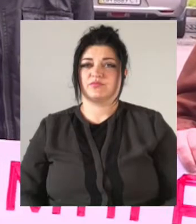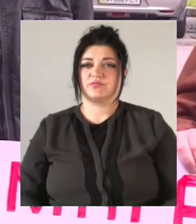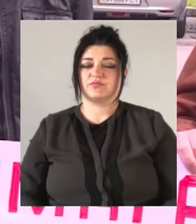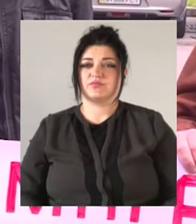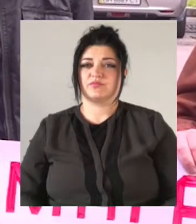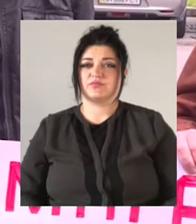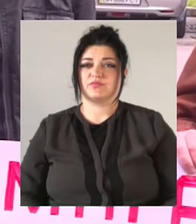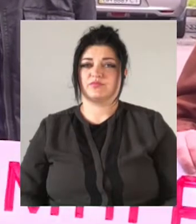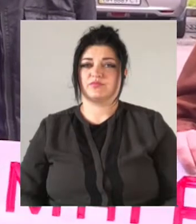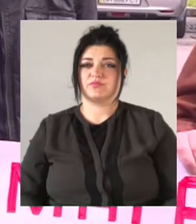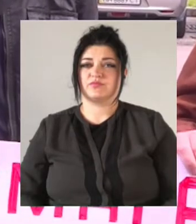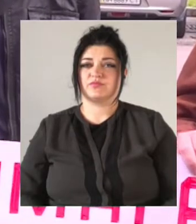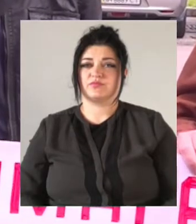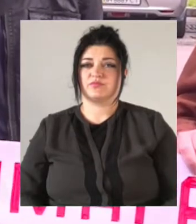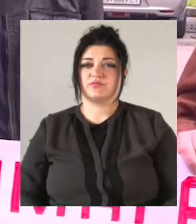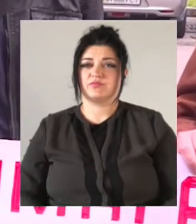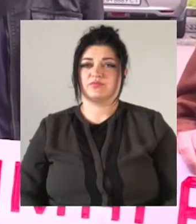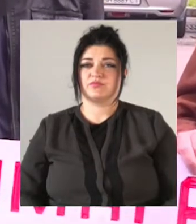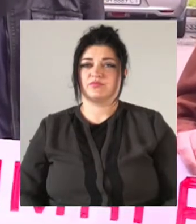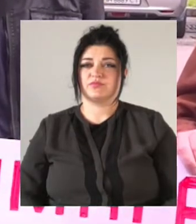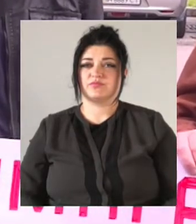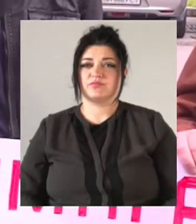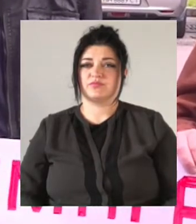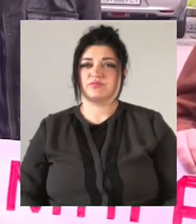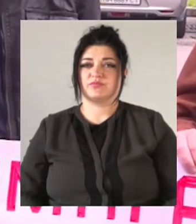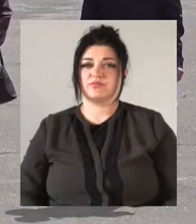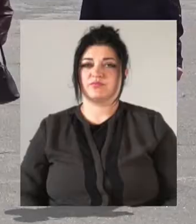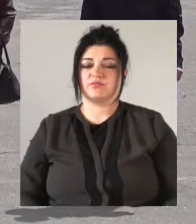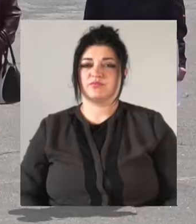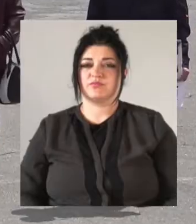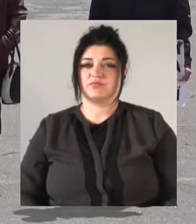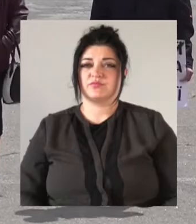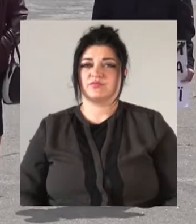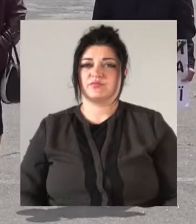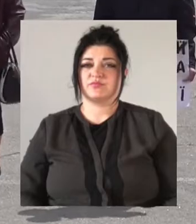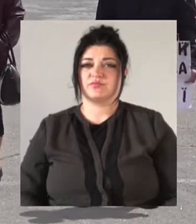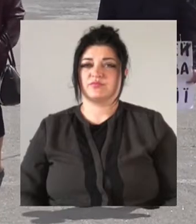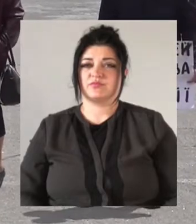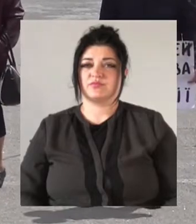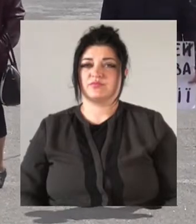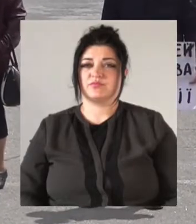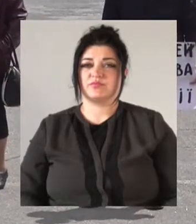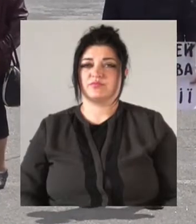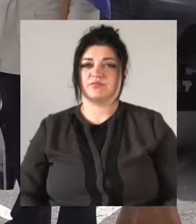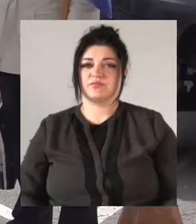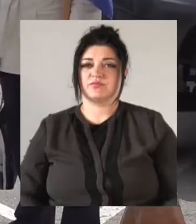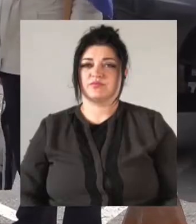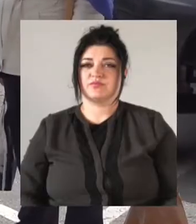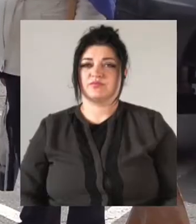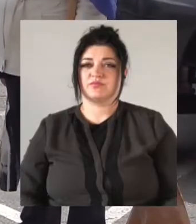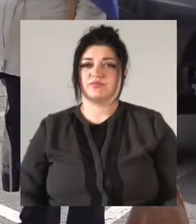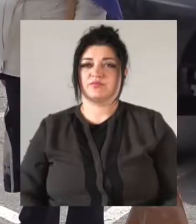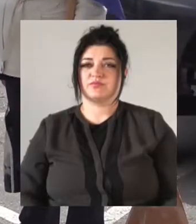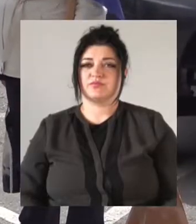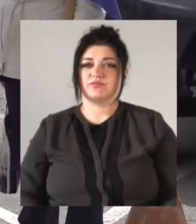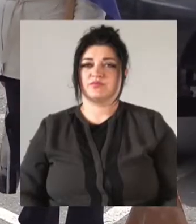определилась зі своїм мнением. Тому ми і проводимо цю акцію. Мешканці села Сичавка Людмила Моруга та Роман